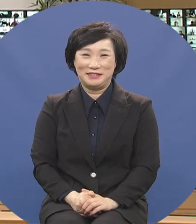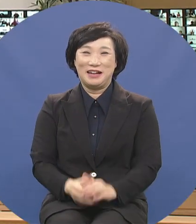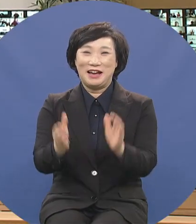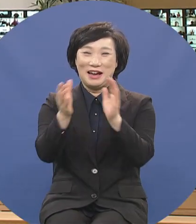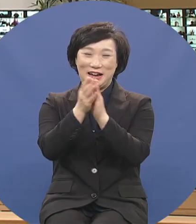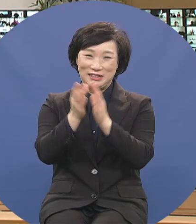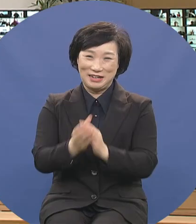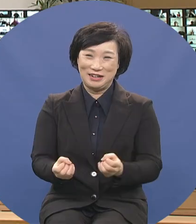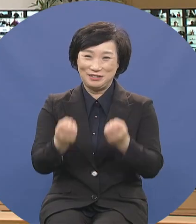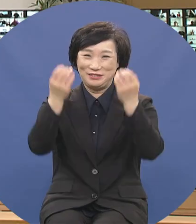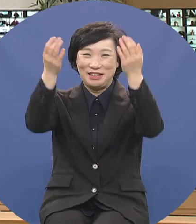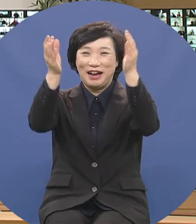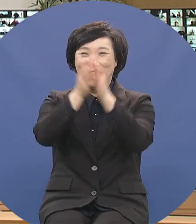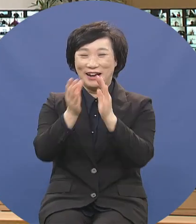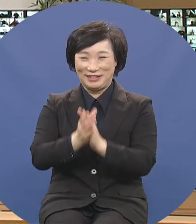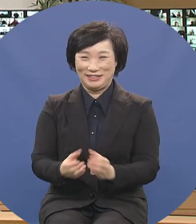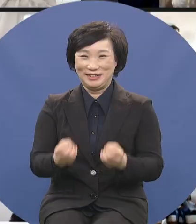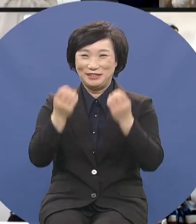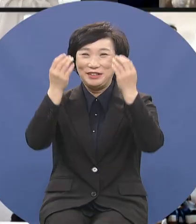할렐루야.